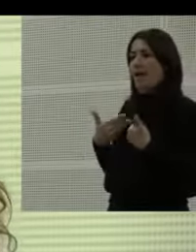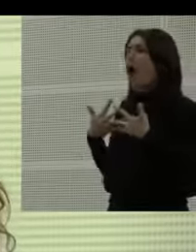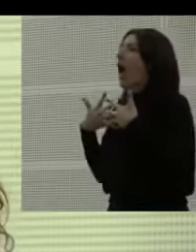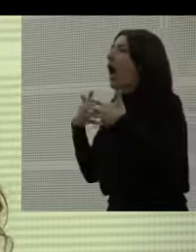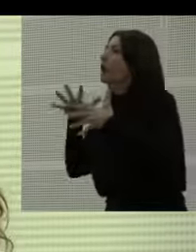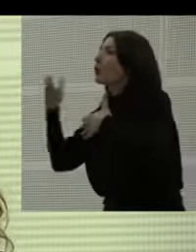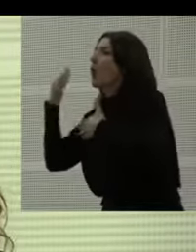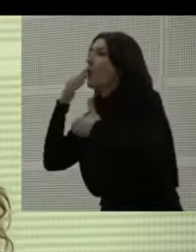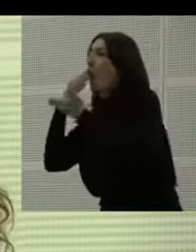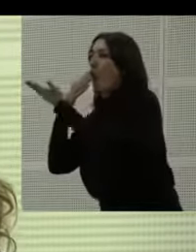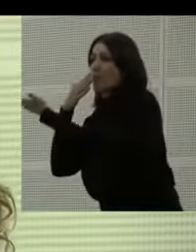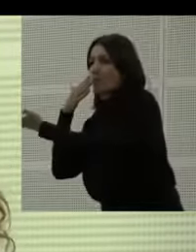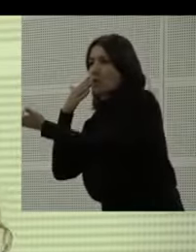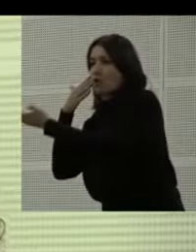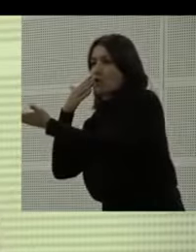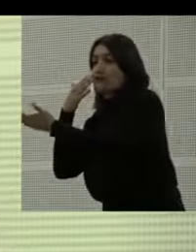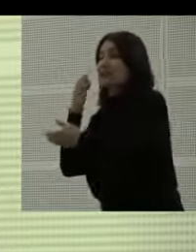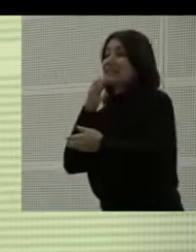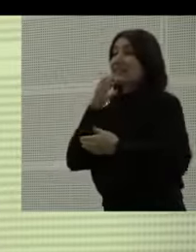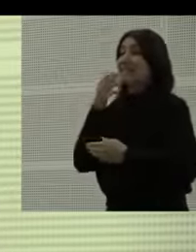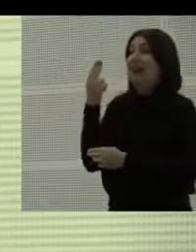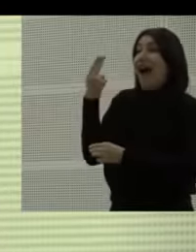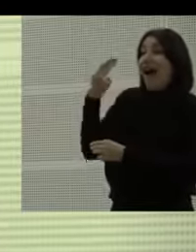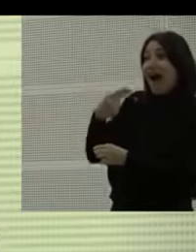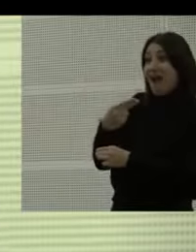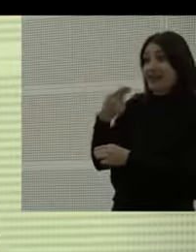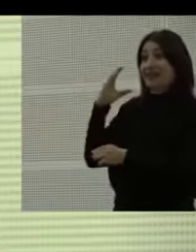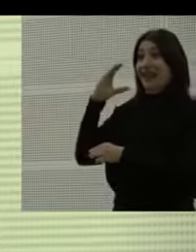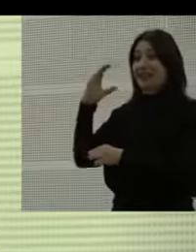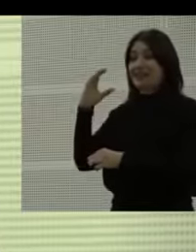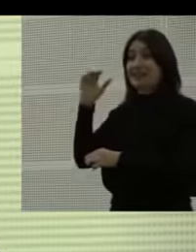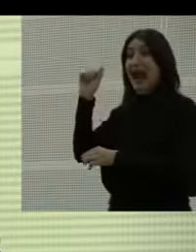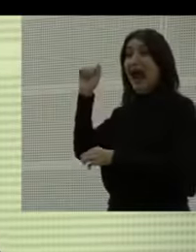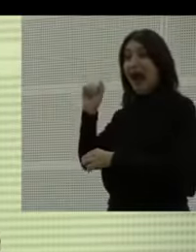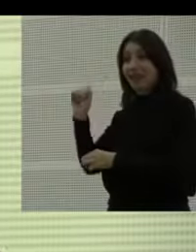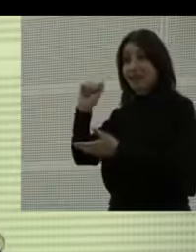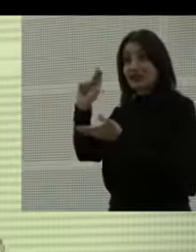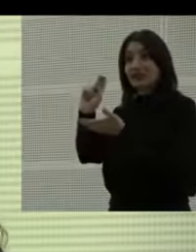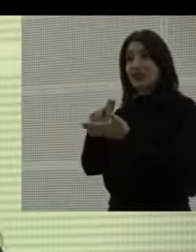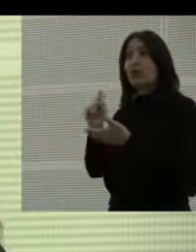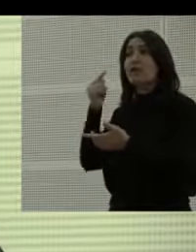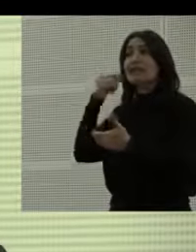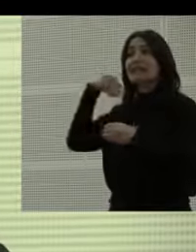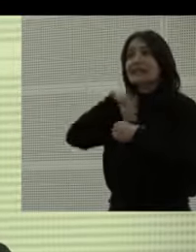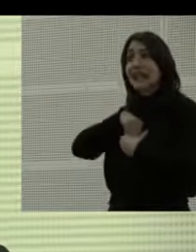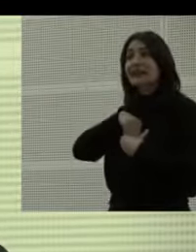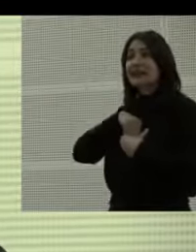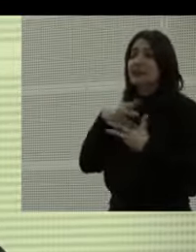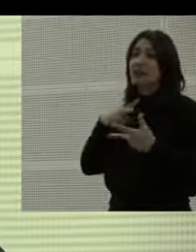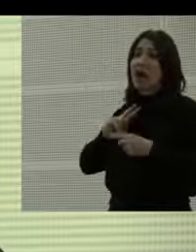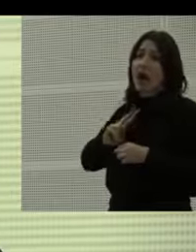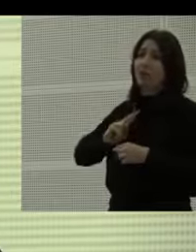uomo. Quindi Hans Christian Andersen si sentiva trans in realtà,